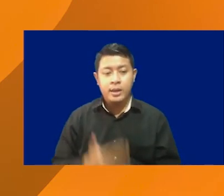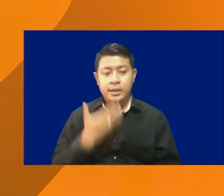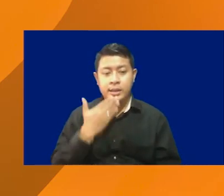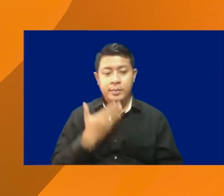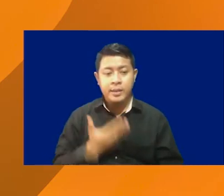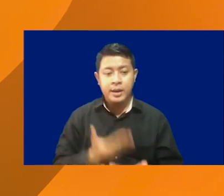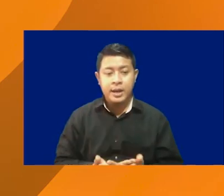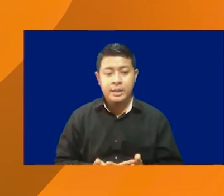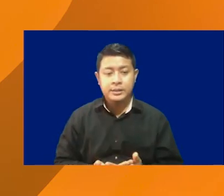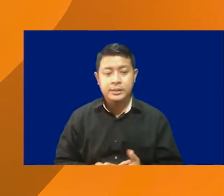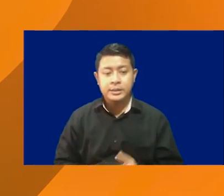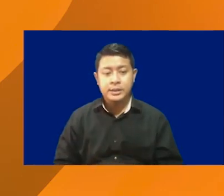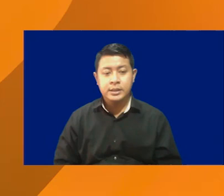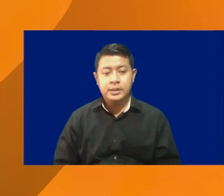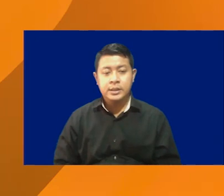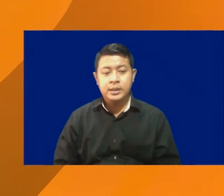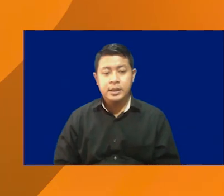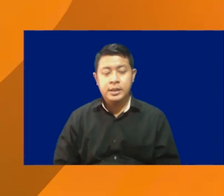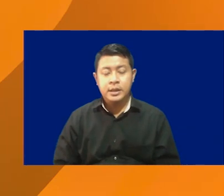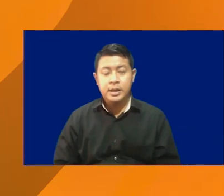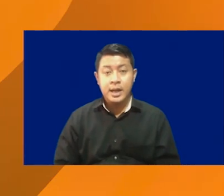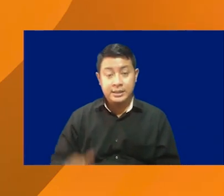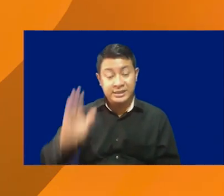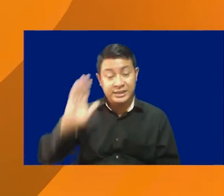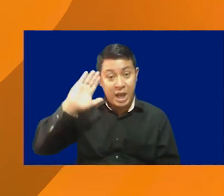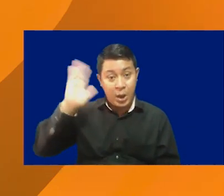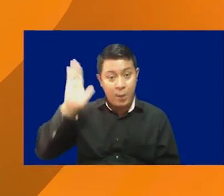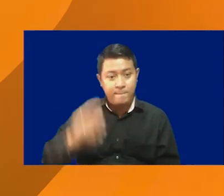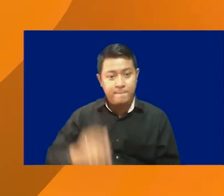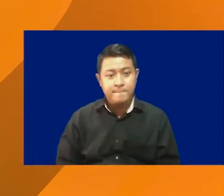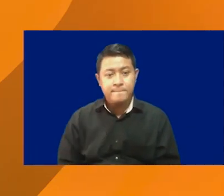Silakan Esther. Terima kasih Romo.